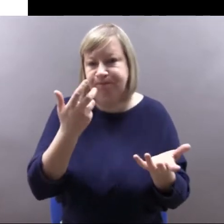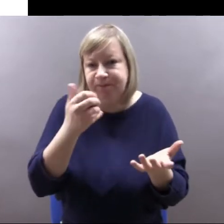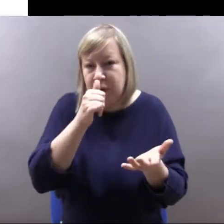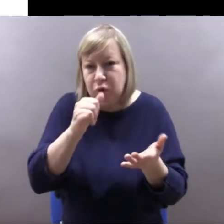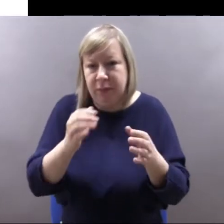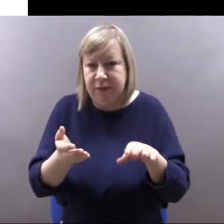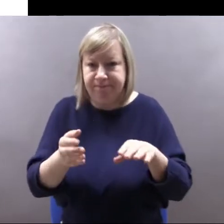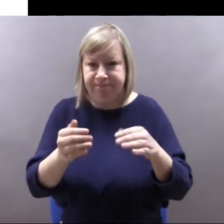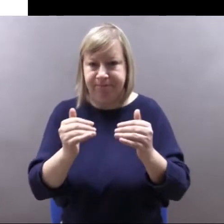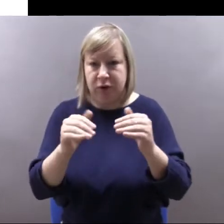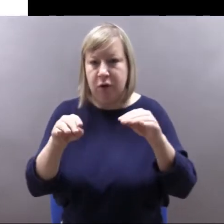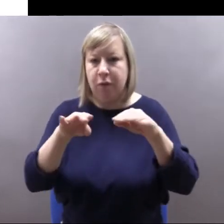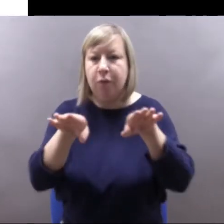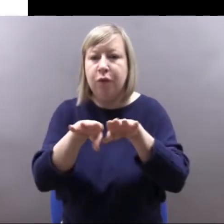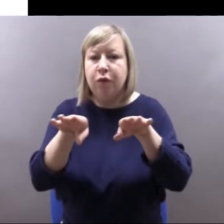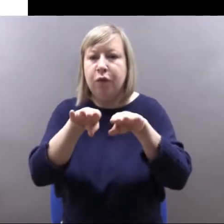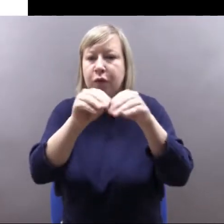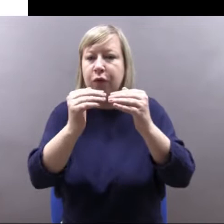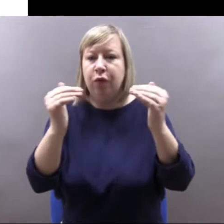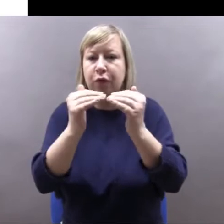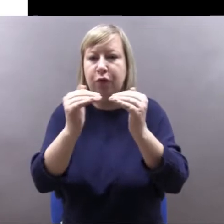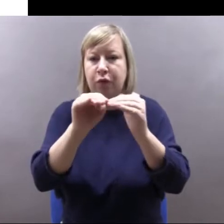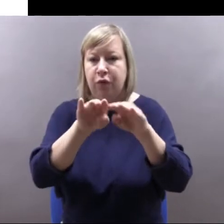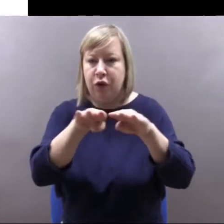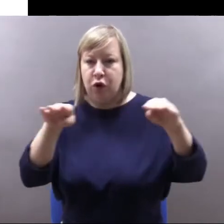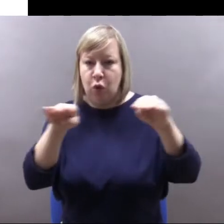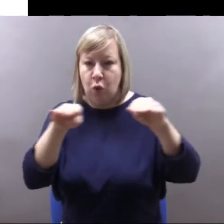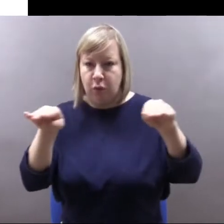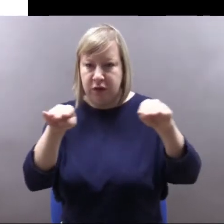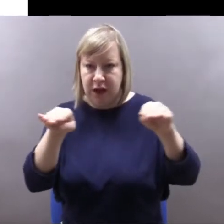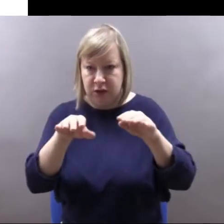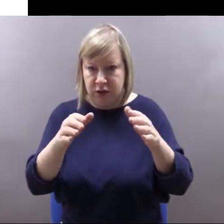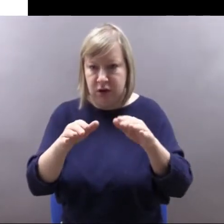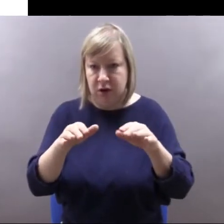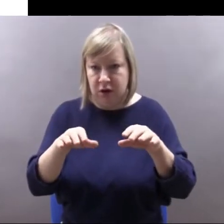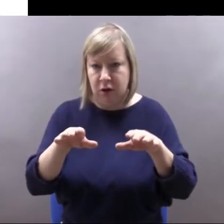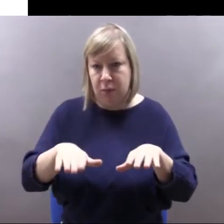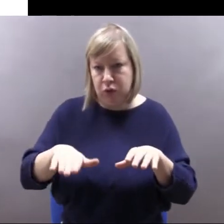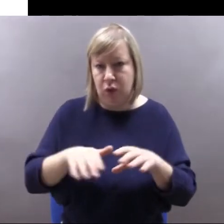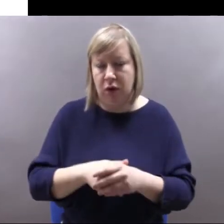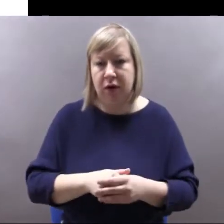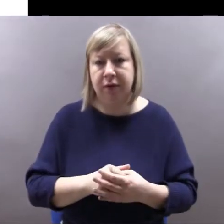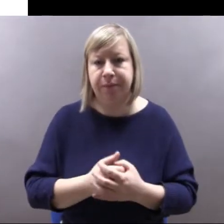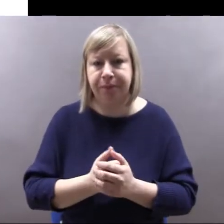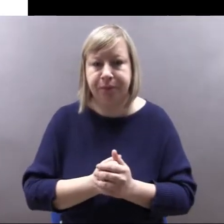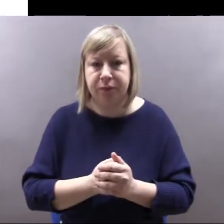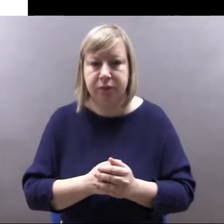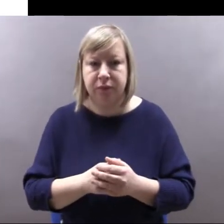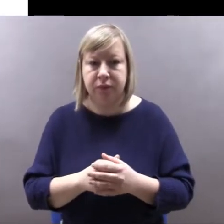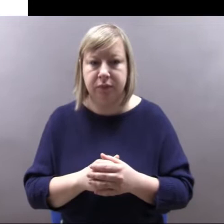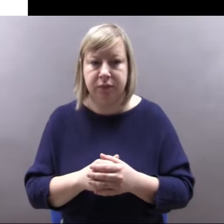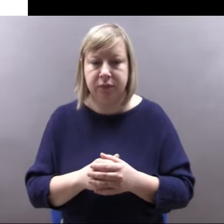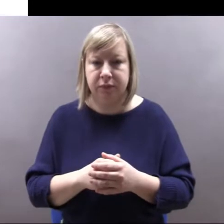teren. Natomiast część pokrywała posadzka choćby z zabytkowych cegieł. W związku z tym trzeba